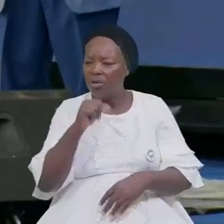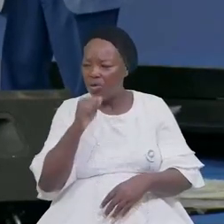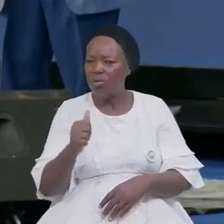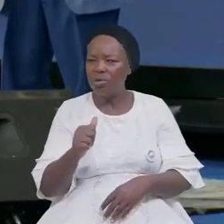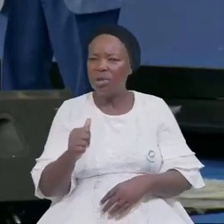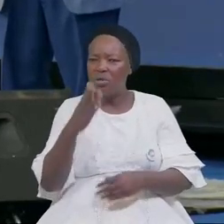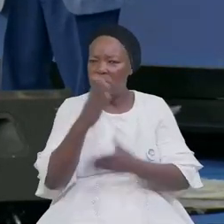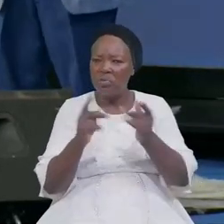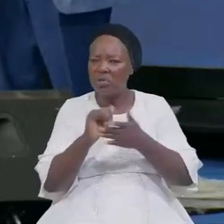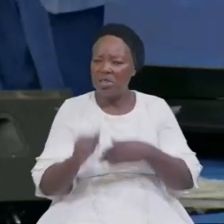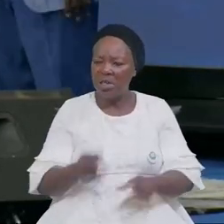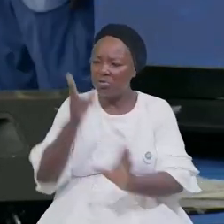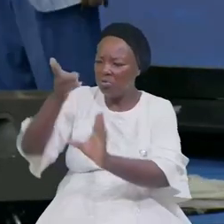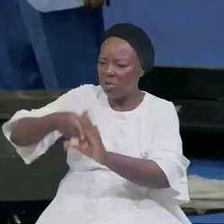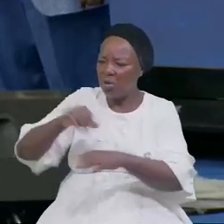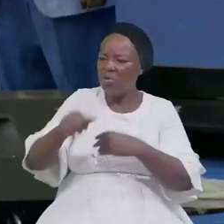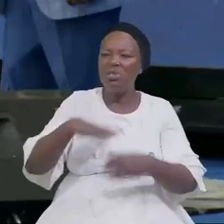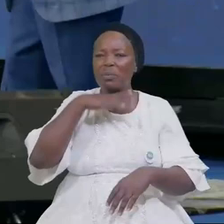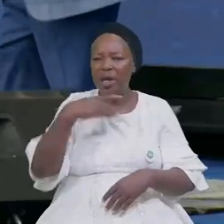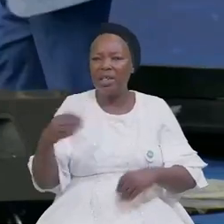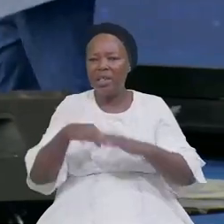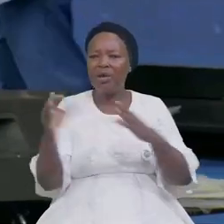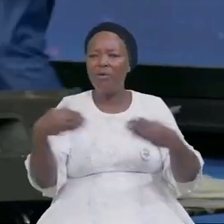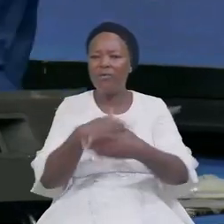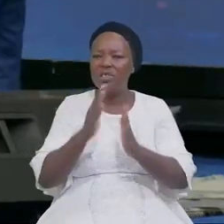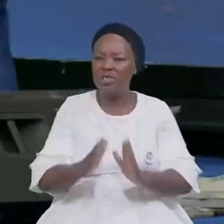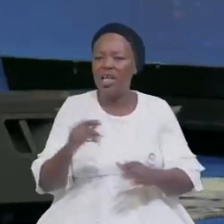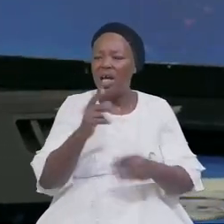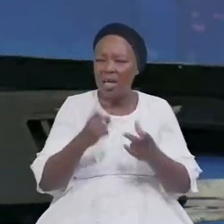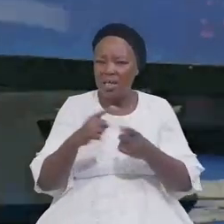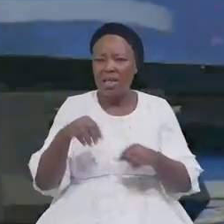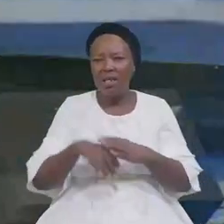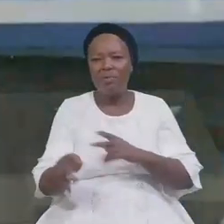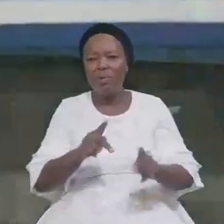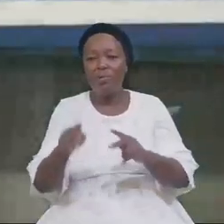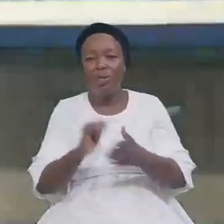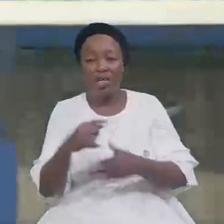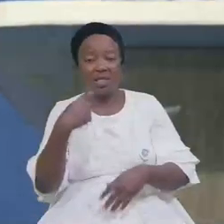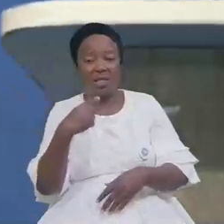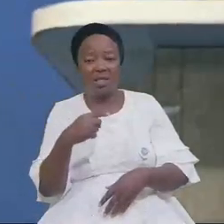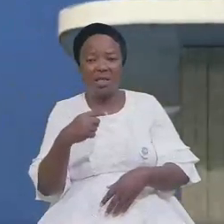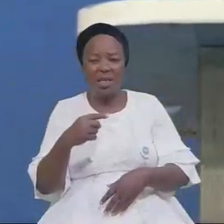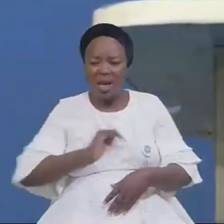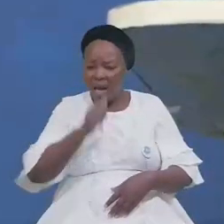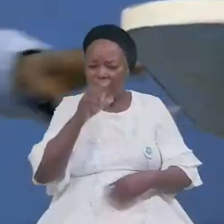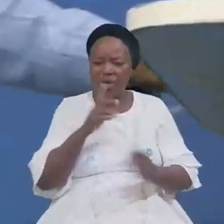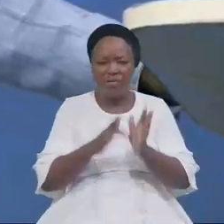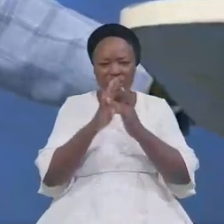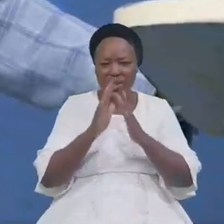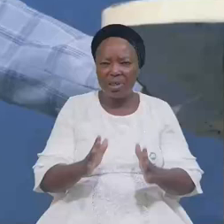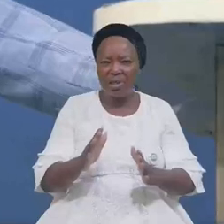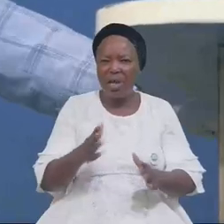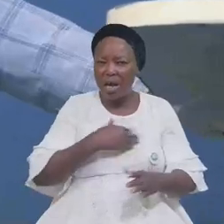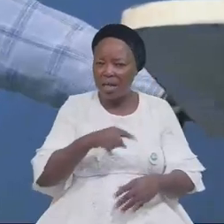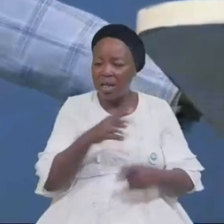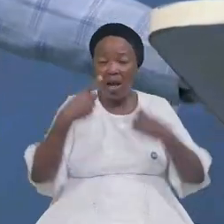ne se joignent-ils pas à la corruption de leur service là-bas? Les gens qui professent être chrétiens, je suis